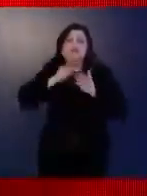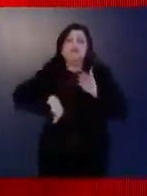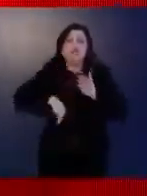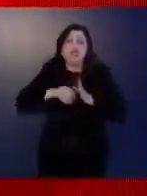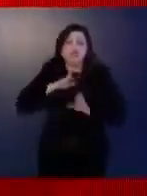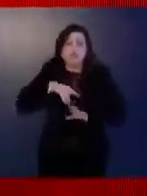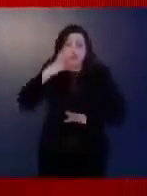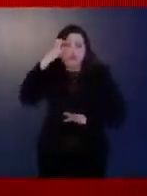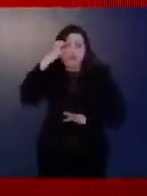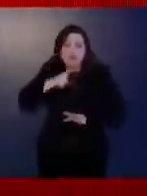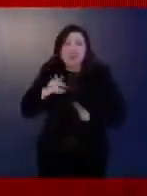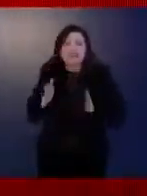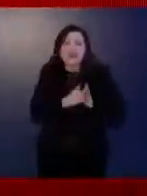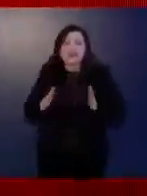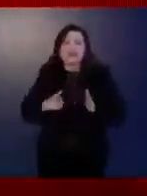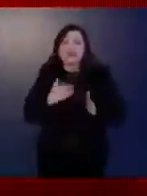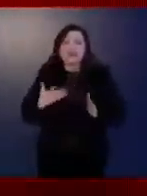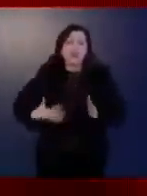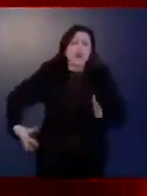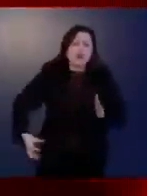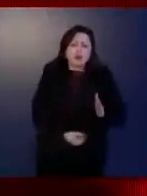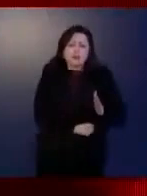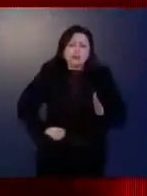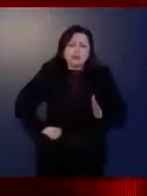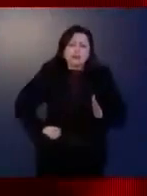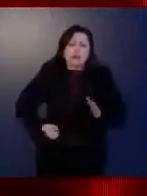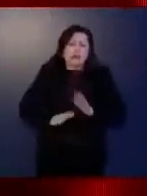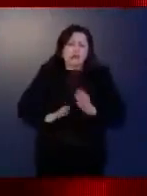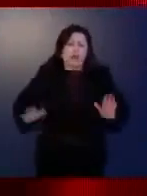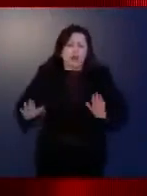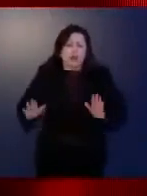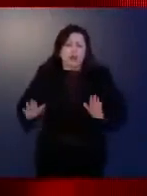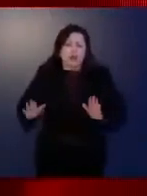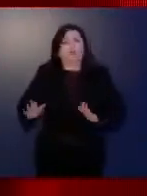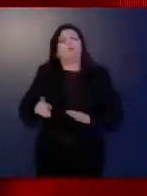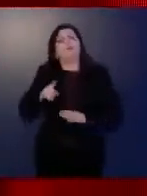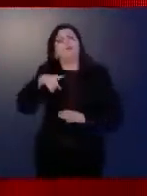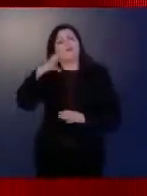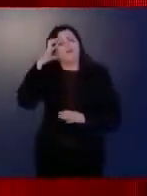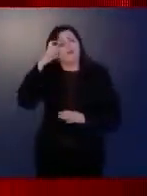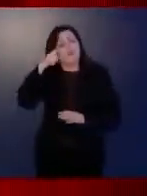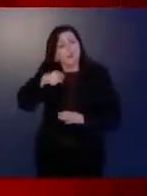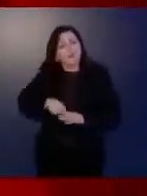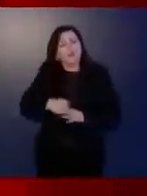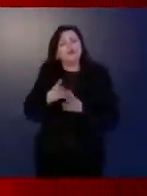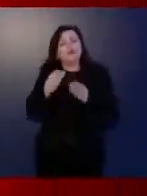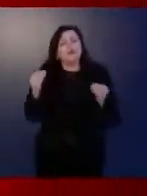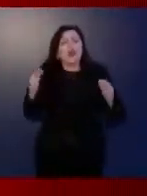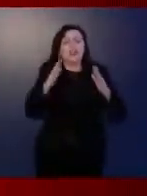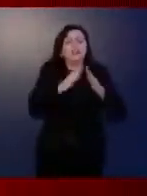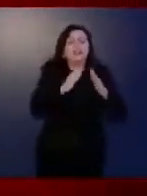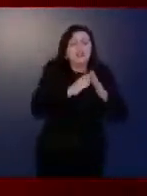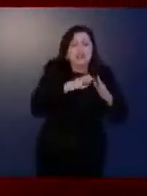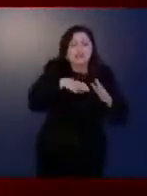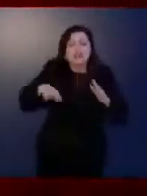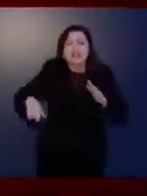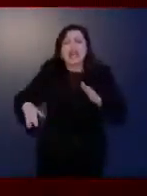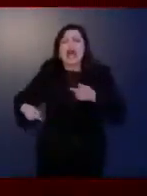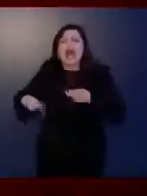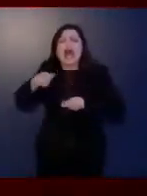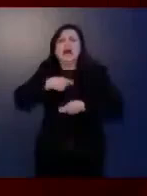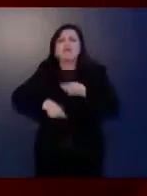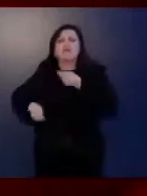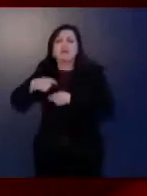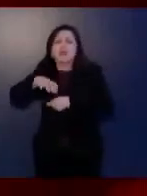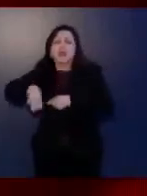λιτότητας. Και η λιτότητα και το γεγονός ότι πάρα πολλά νοικοκυριά και επιχειρήσεις δεν μπορούσαν να πληρώσουν τις